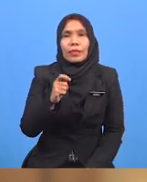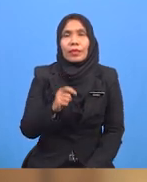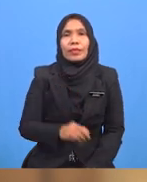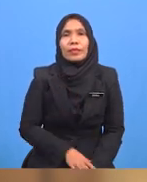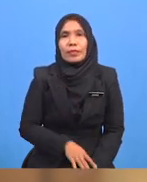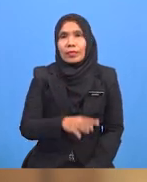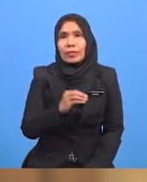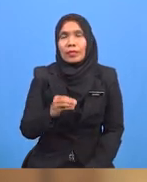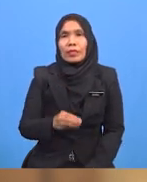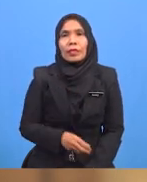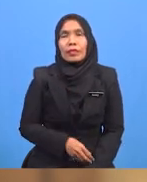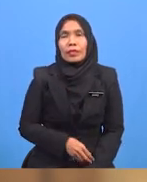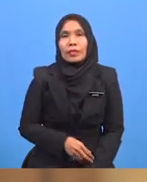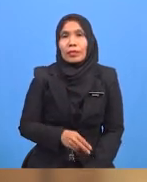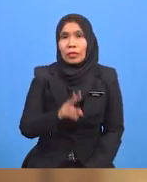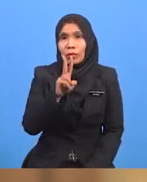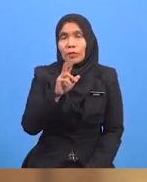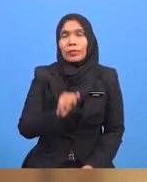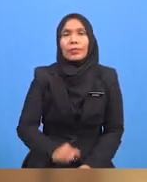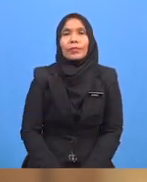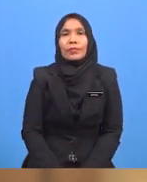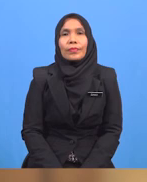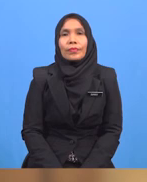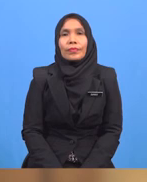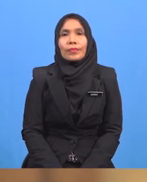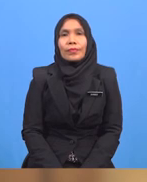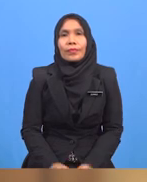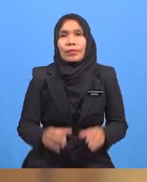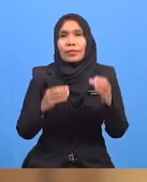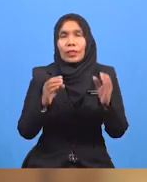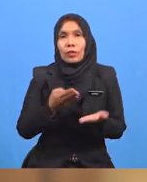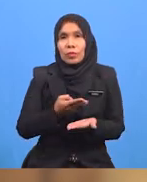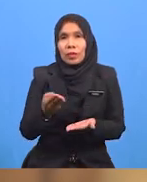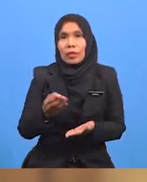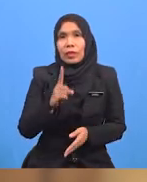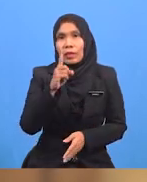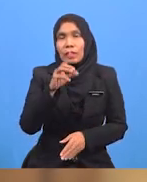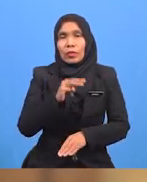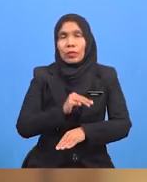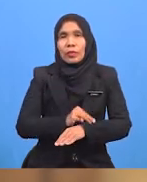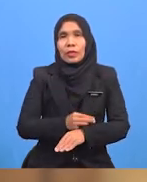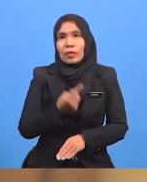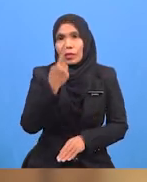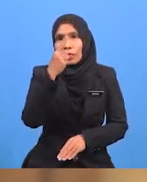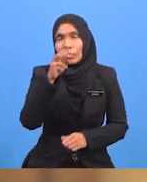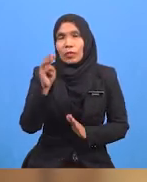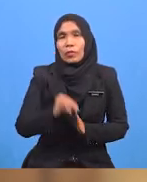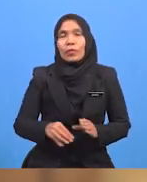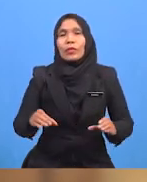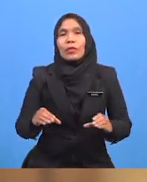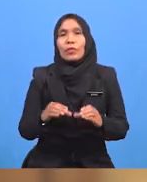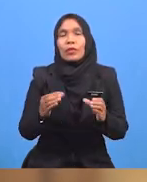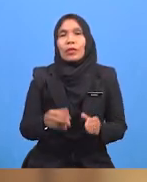dan ujung kolam yuk Hai C Gubri Anda Masa satu minit untuk membuat pengiraan